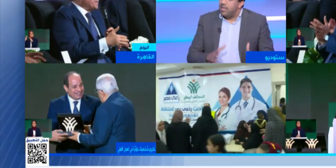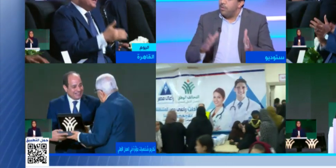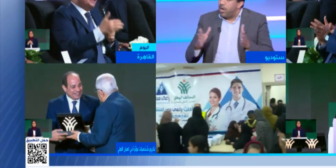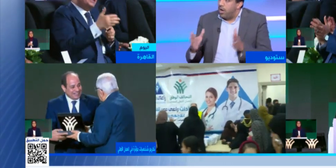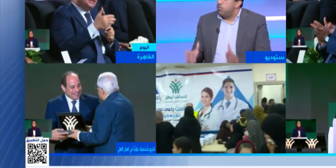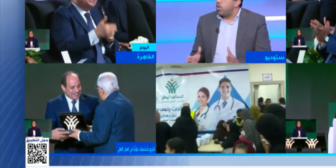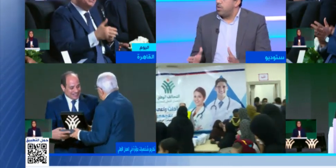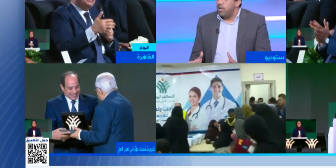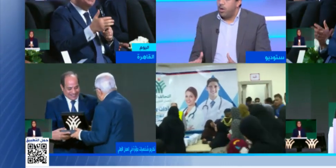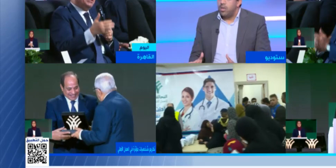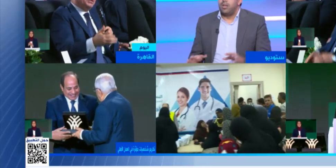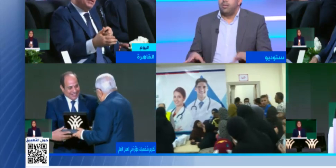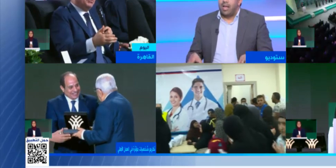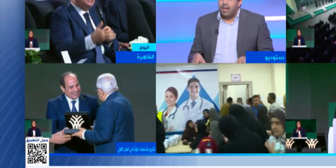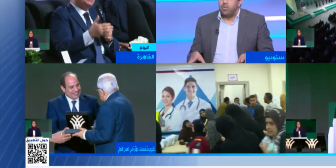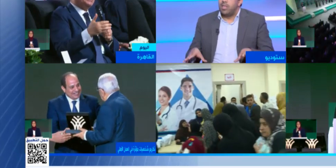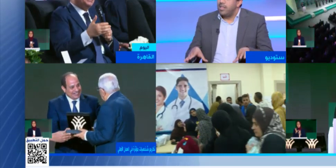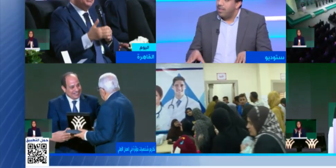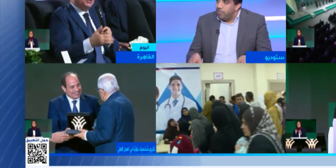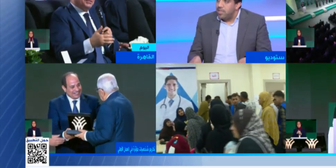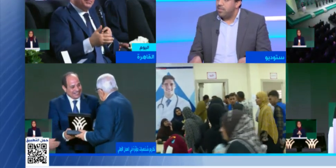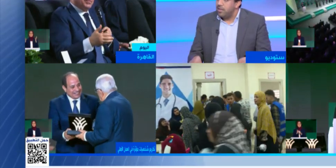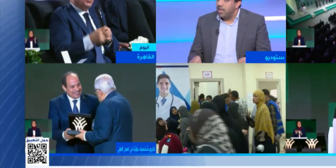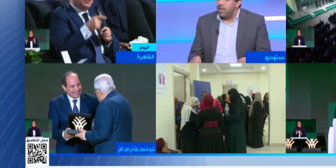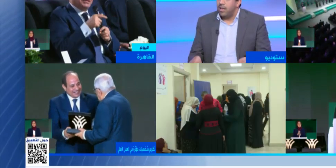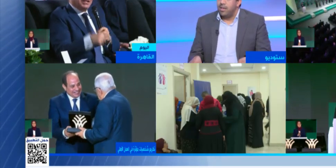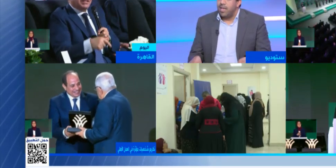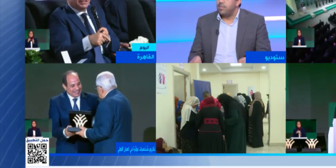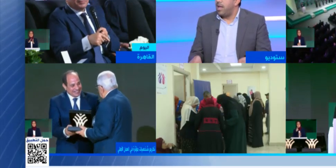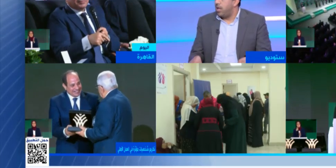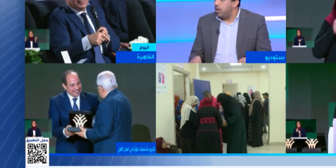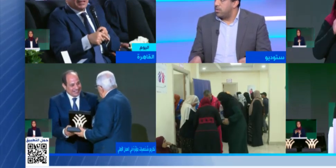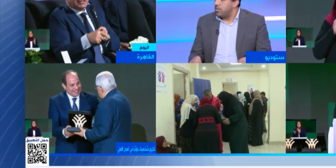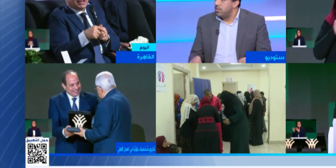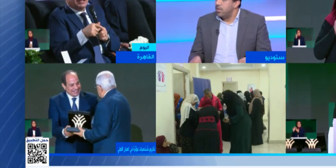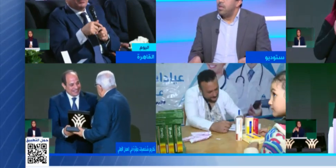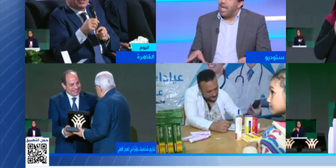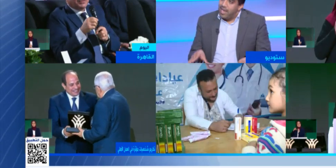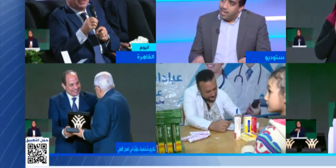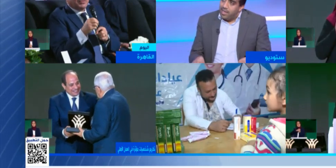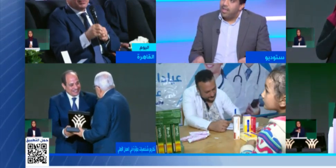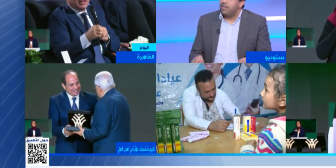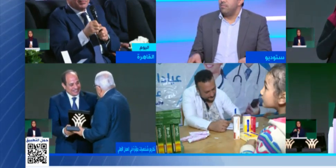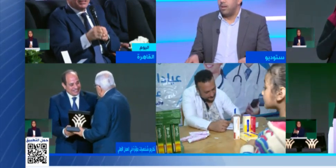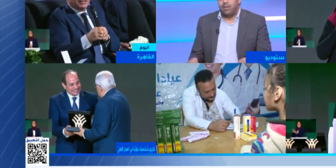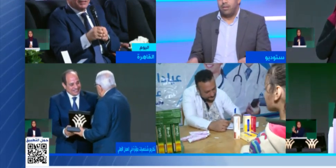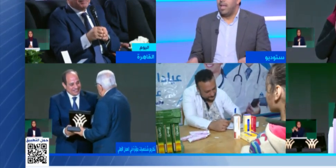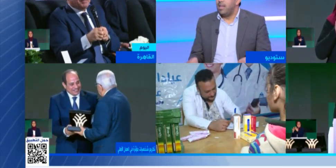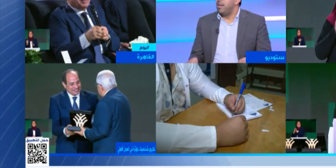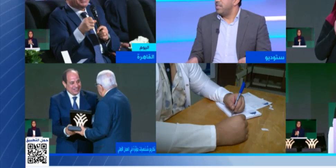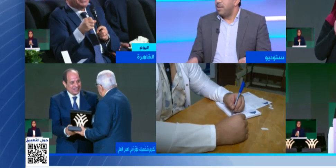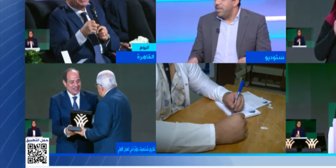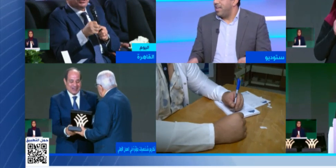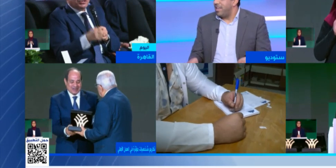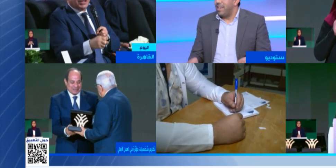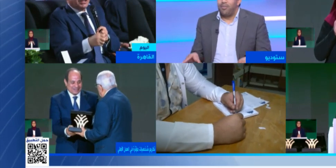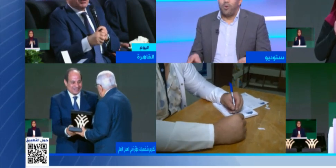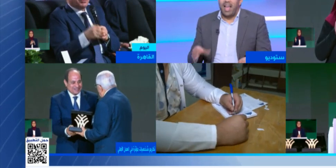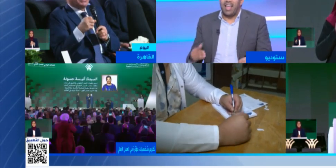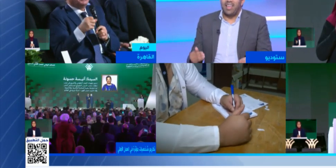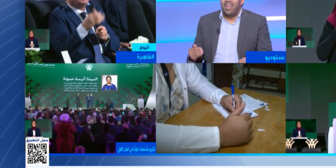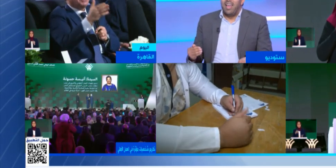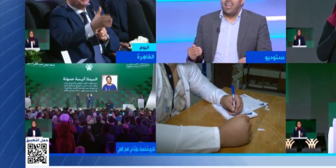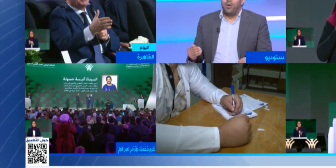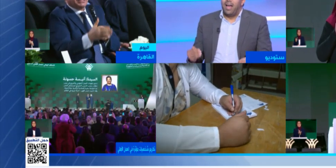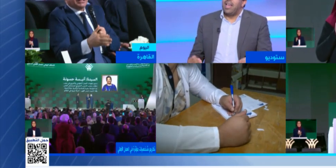بعد كده لمرحله متقدمه اكتر على مستوى التنفيذ، الناس بقى على الارض، هل هننجح؟ لقينا نفسنا بننجح، يعني عارف